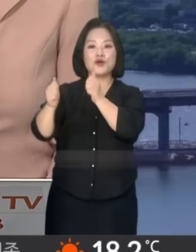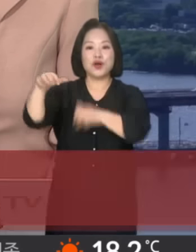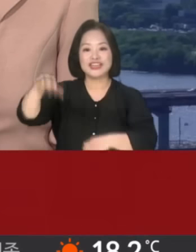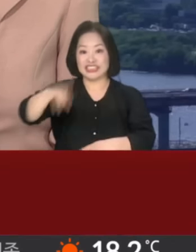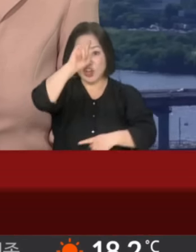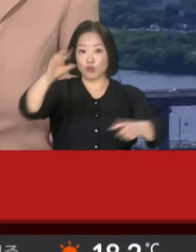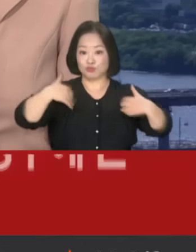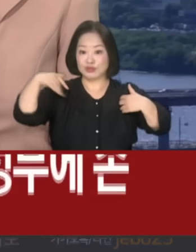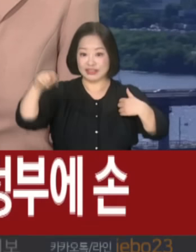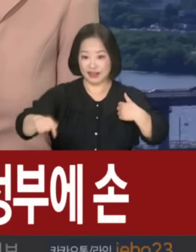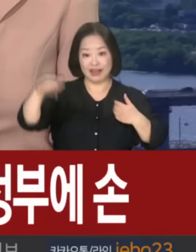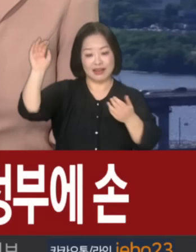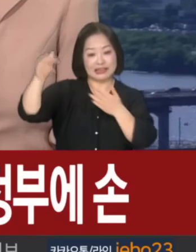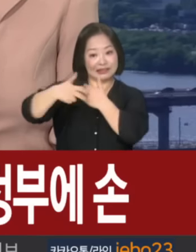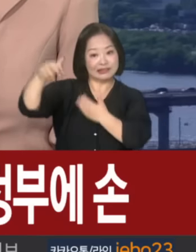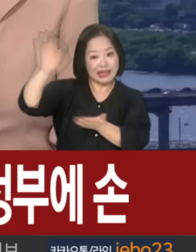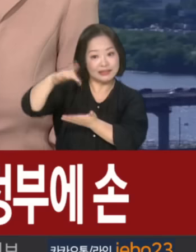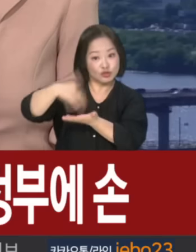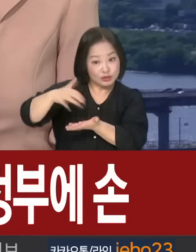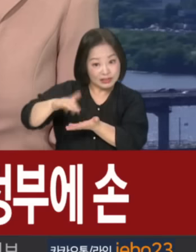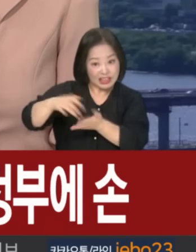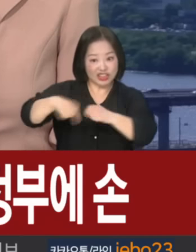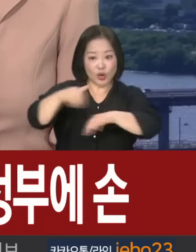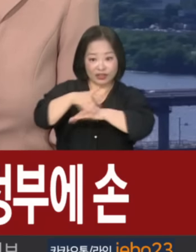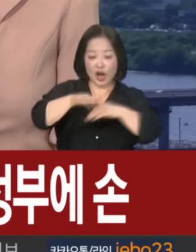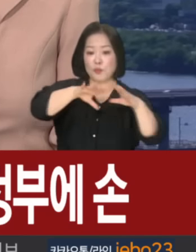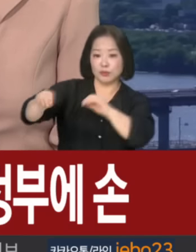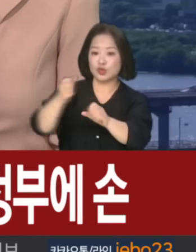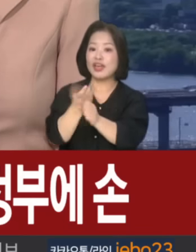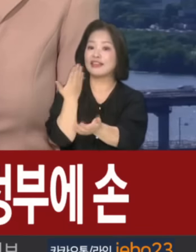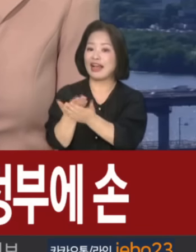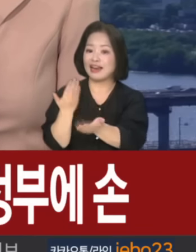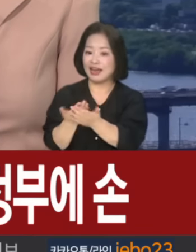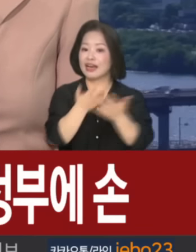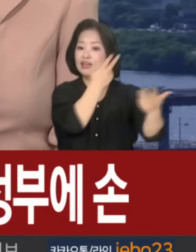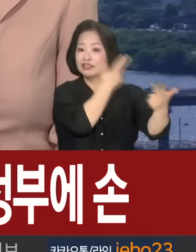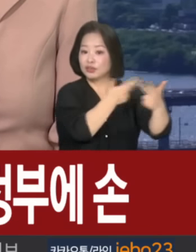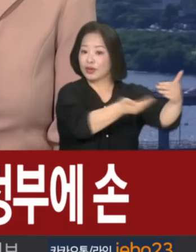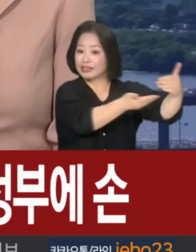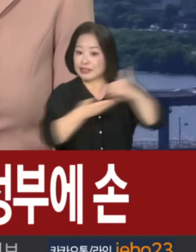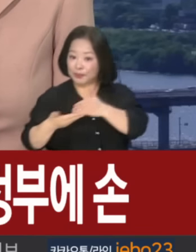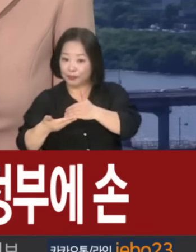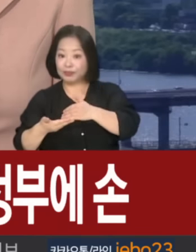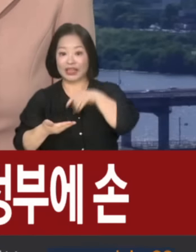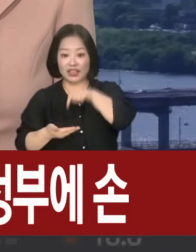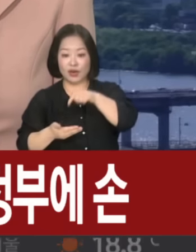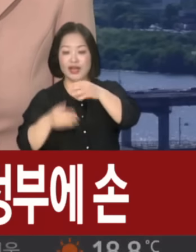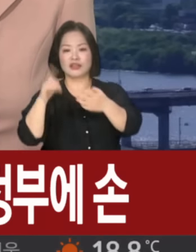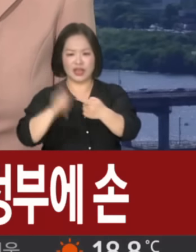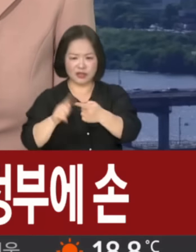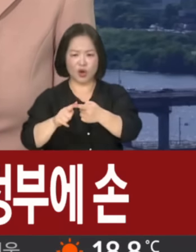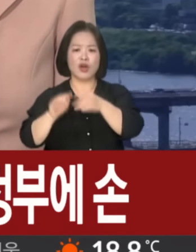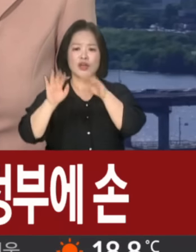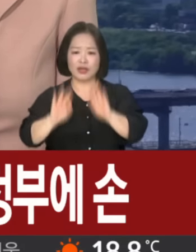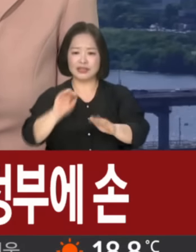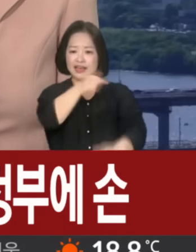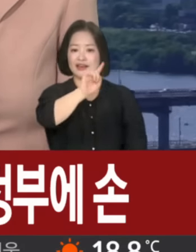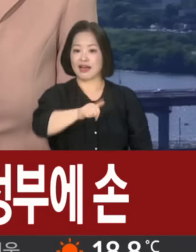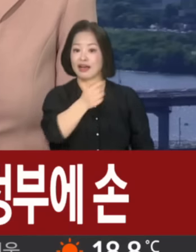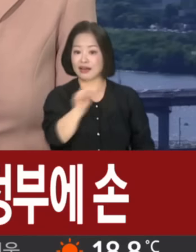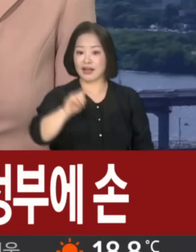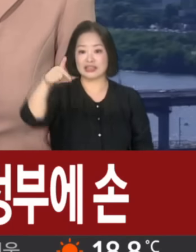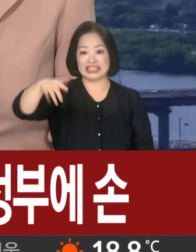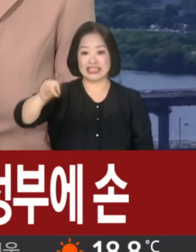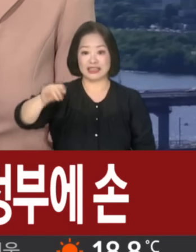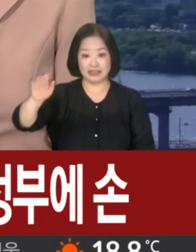법원이 정부의 의대 정원 증원 정책을 멈춰달라는 의료계 집행정지 가처분 신청에 대해 각하와 기각 결정을 내렸습니다.